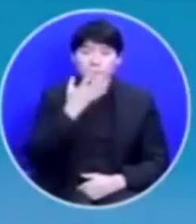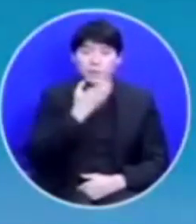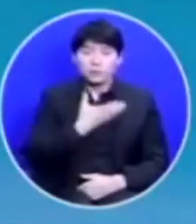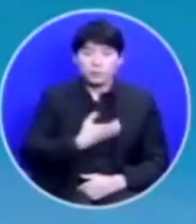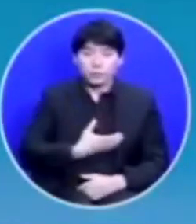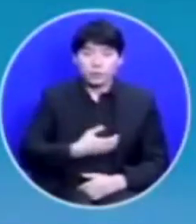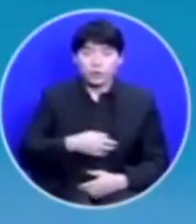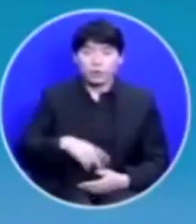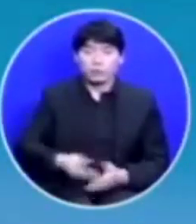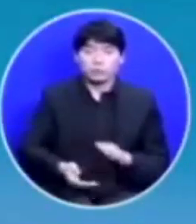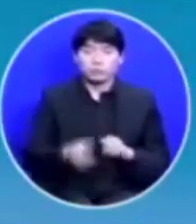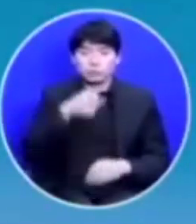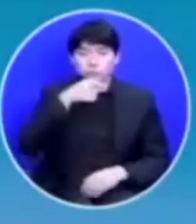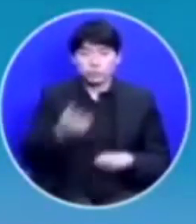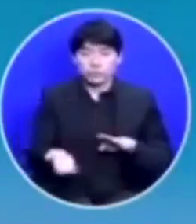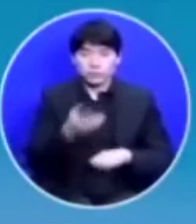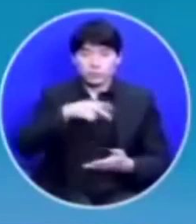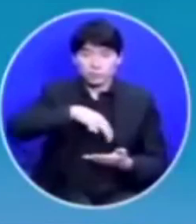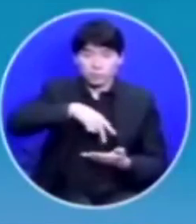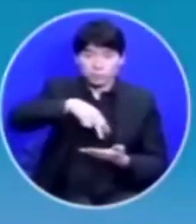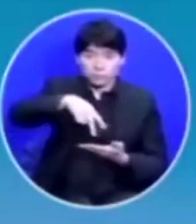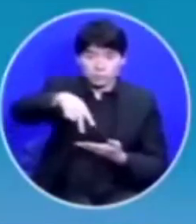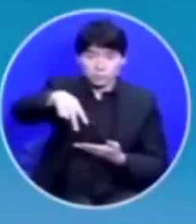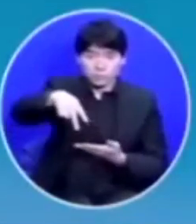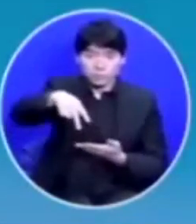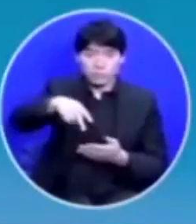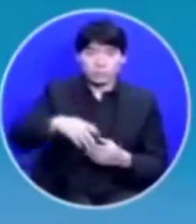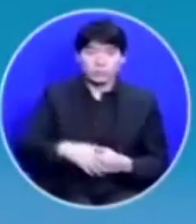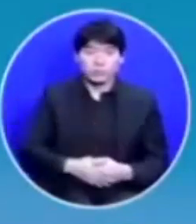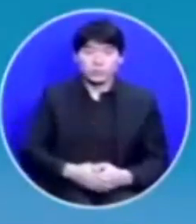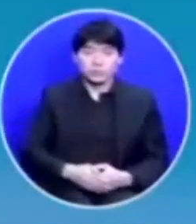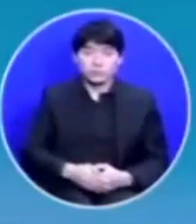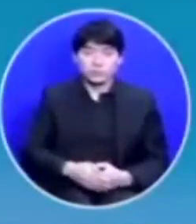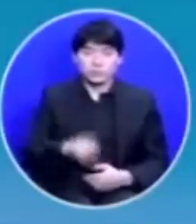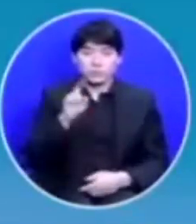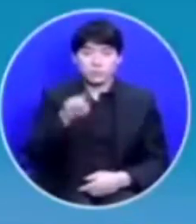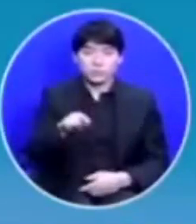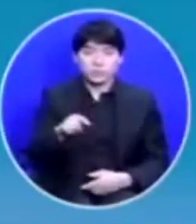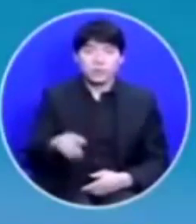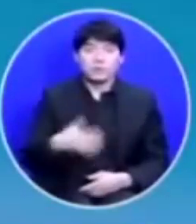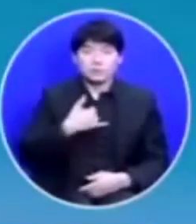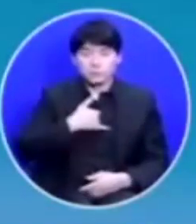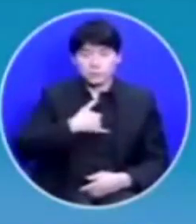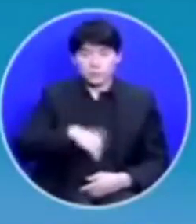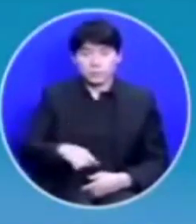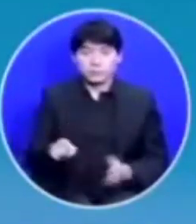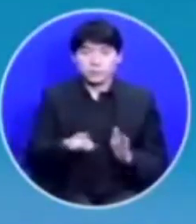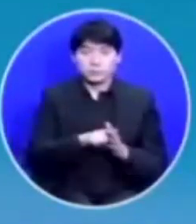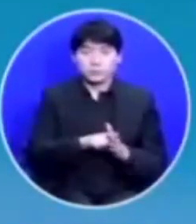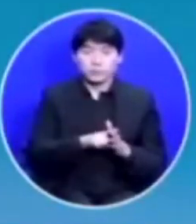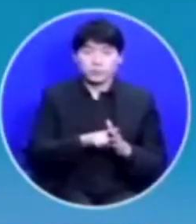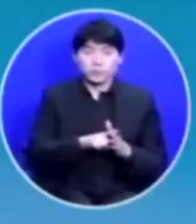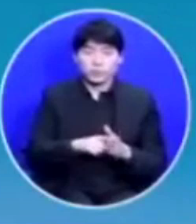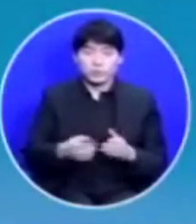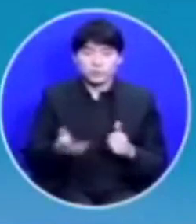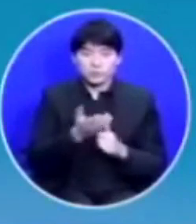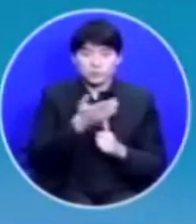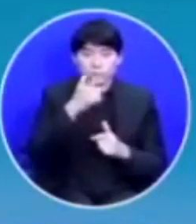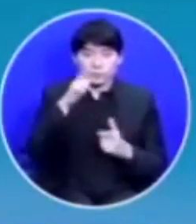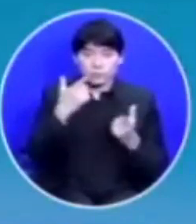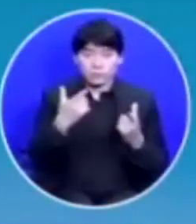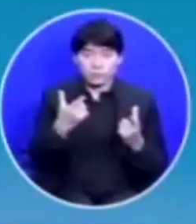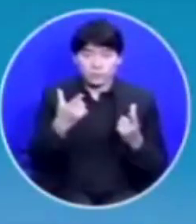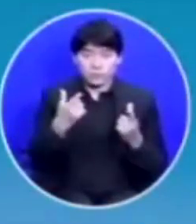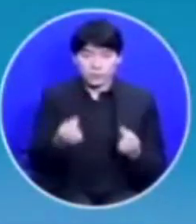하는데 자녀 기르는 믿음으로 자녀를 기르는 것이 오 진짜 부모에게 물 위를 걷는 것